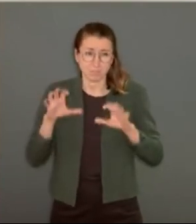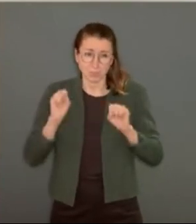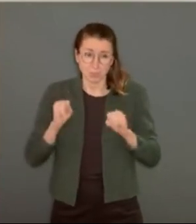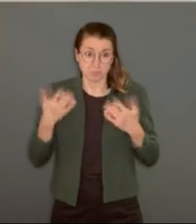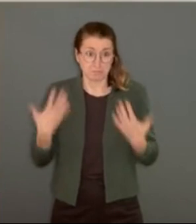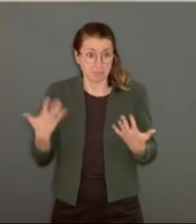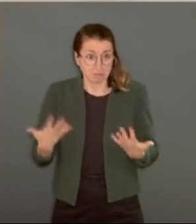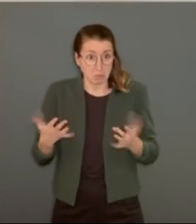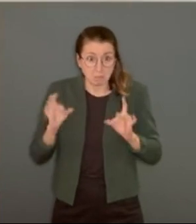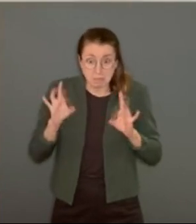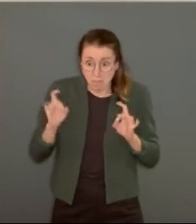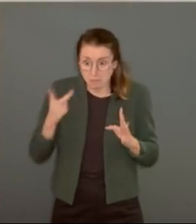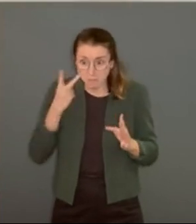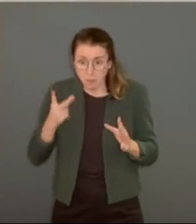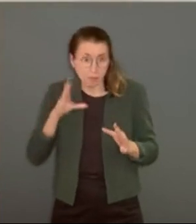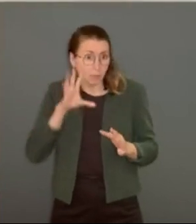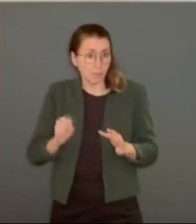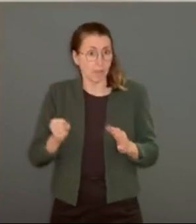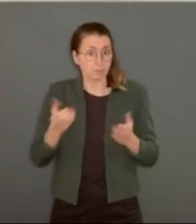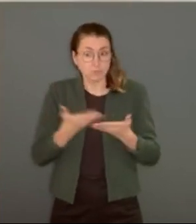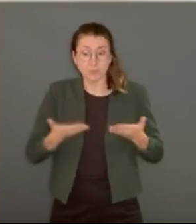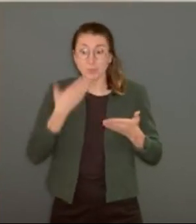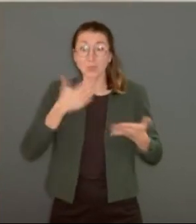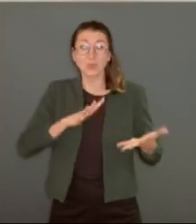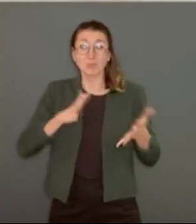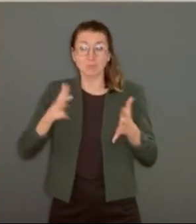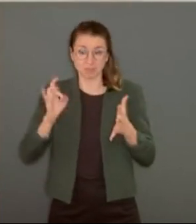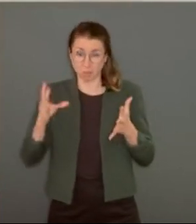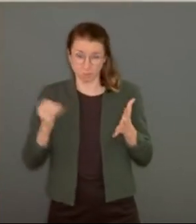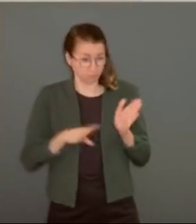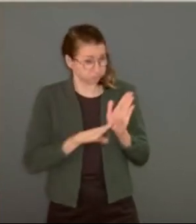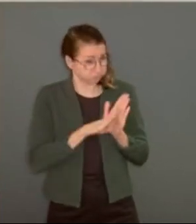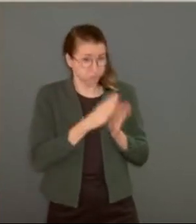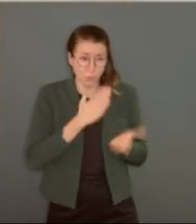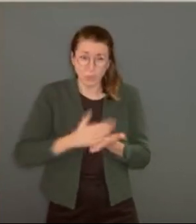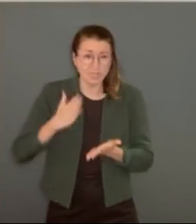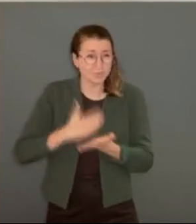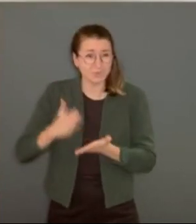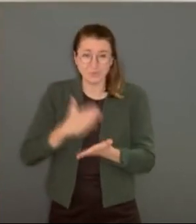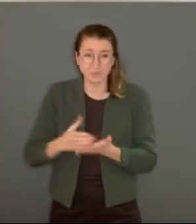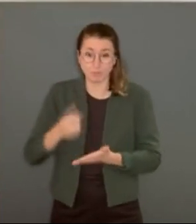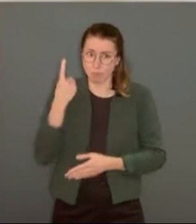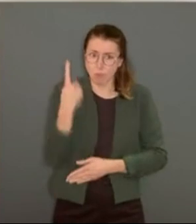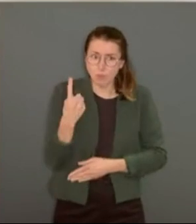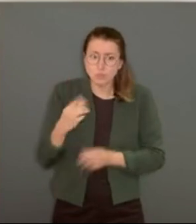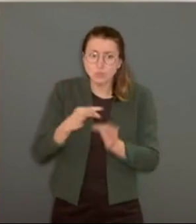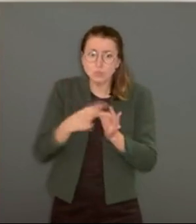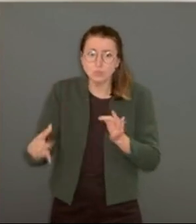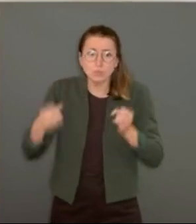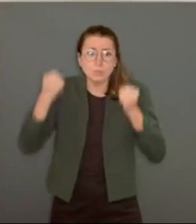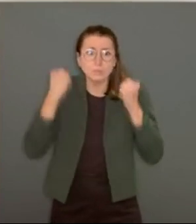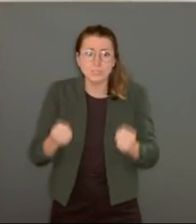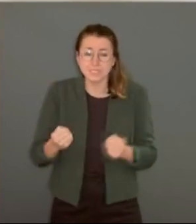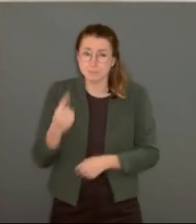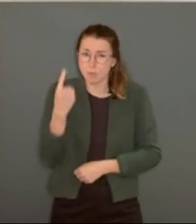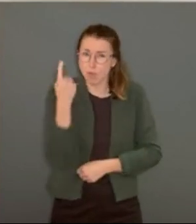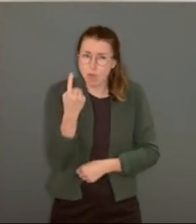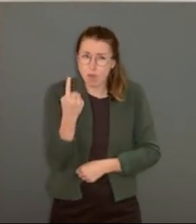plus favorable. En ce moment, il n'y a qu'une seule réponse que nous tous pouvons donner. Et ce